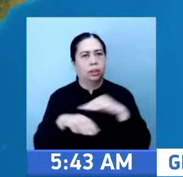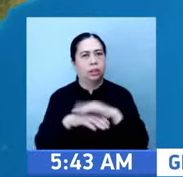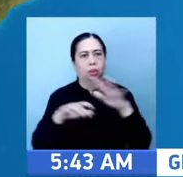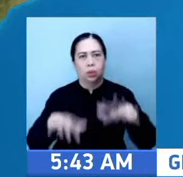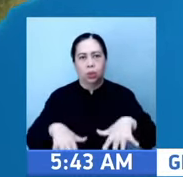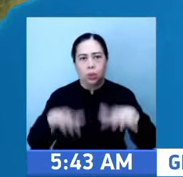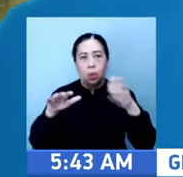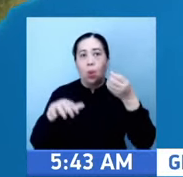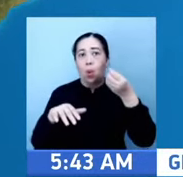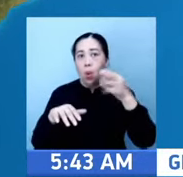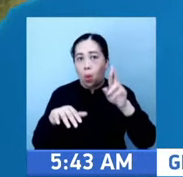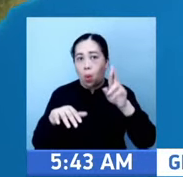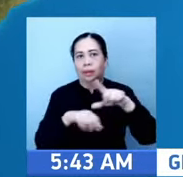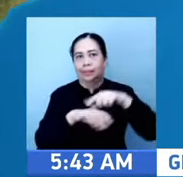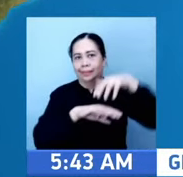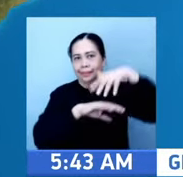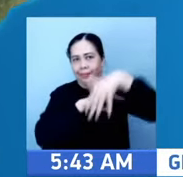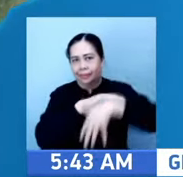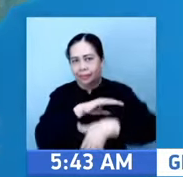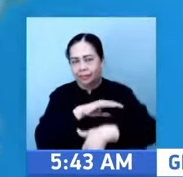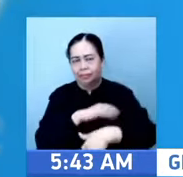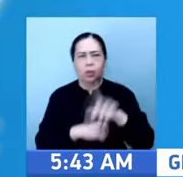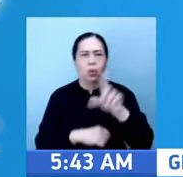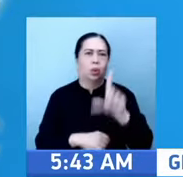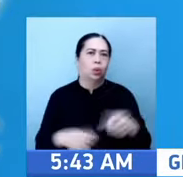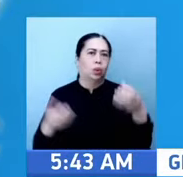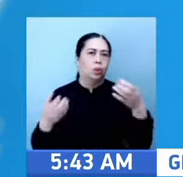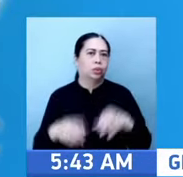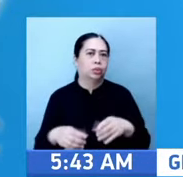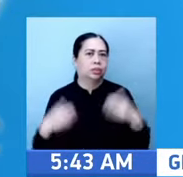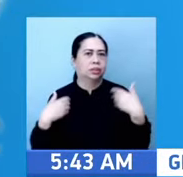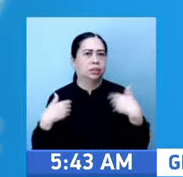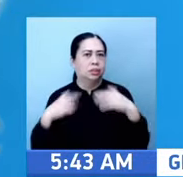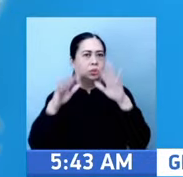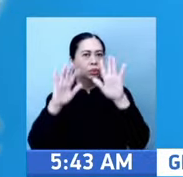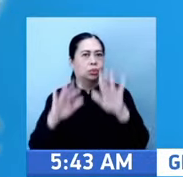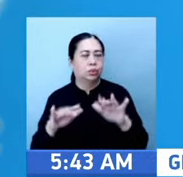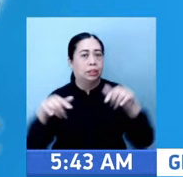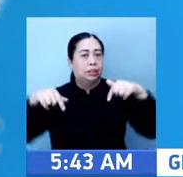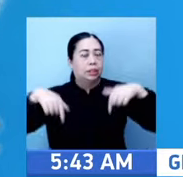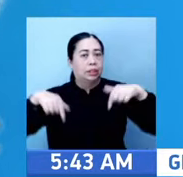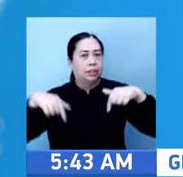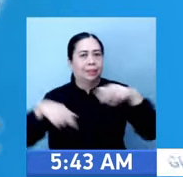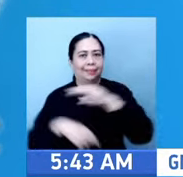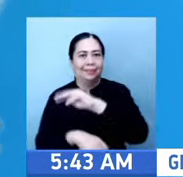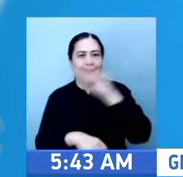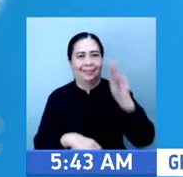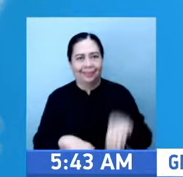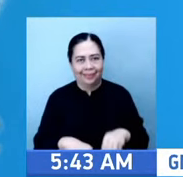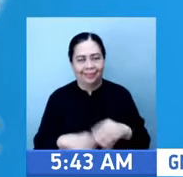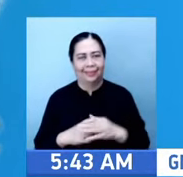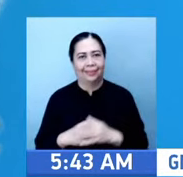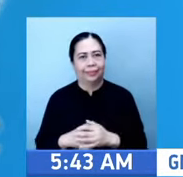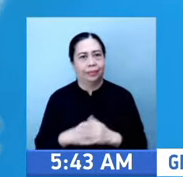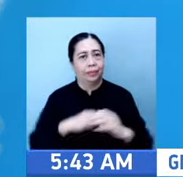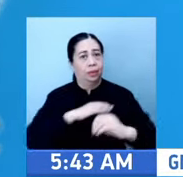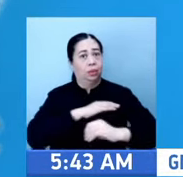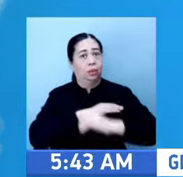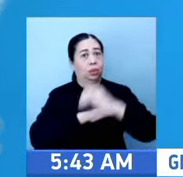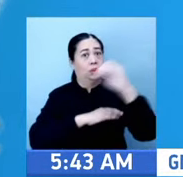ang landslide. At mababa naman po ang tsansa ng ulan ngayong araw dito sa Metro Manila. Sisikat na po ang haring araw